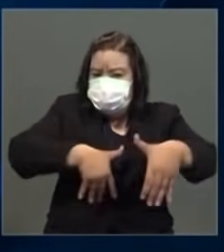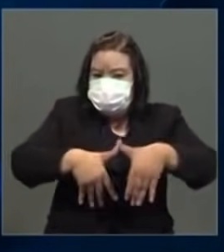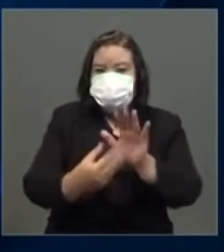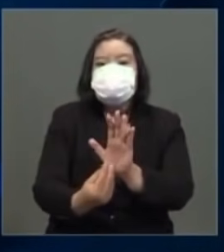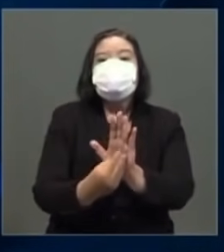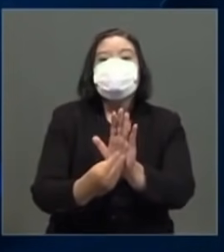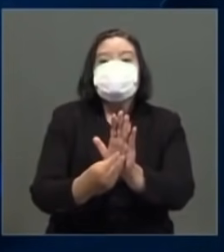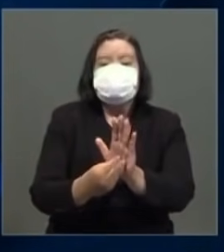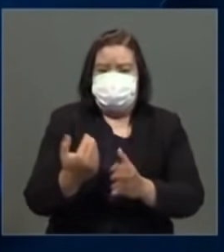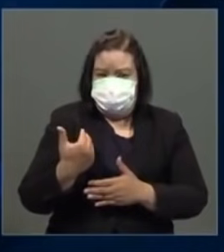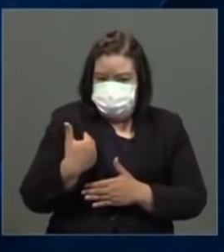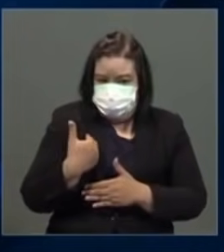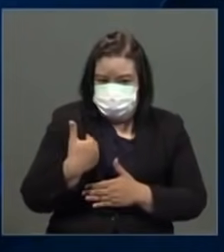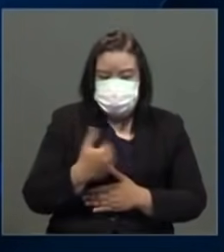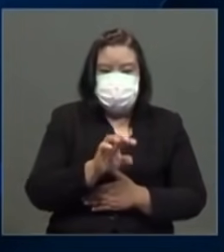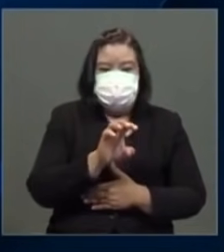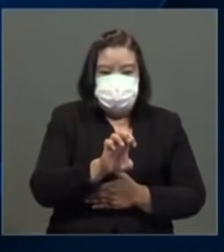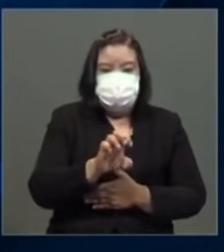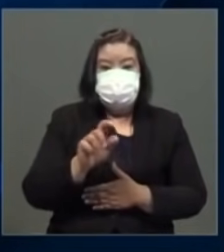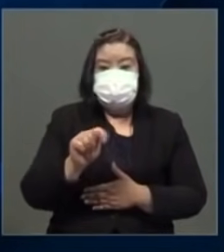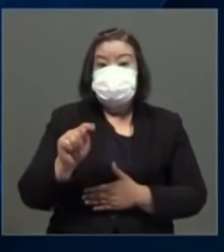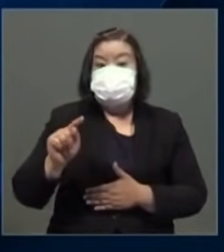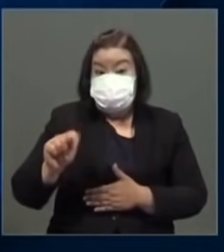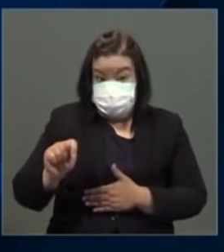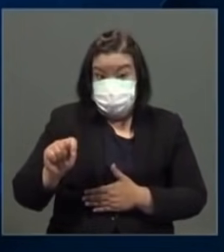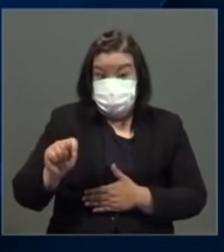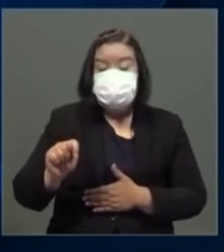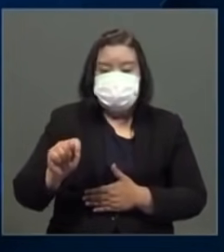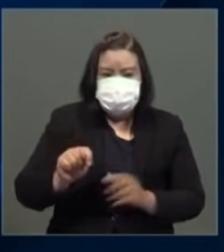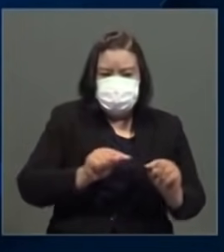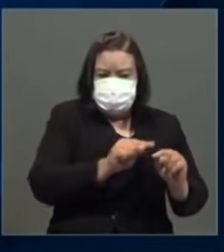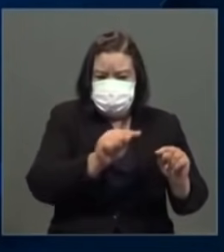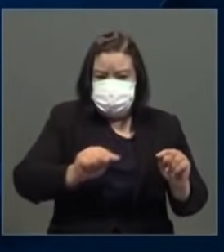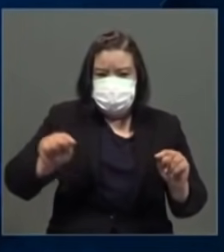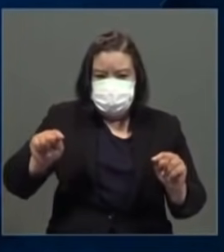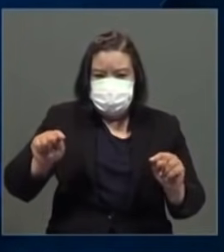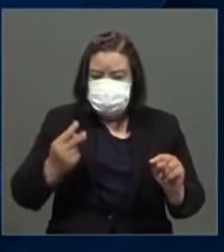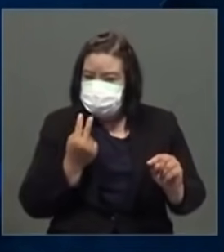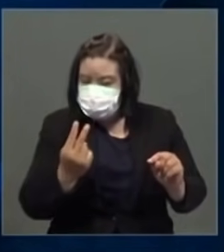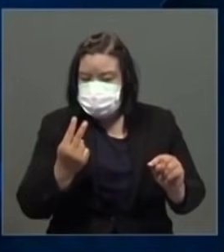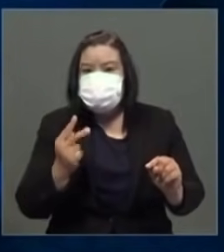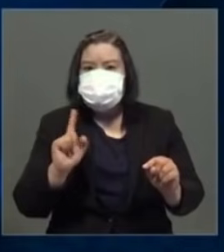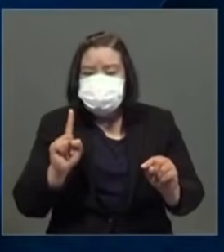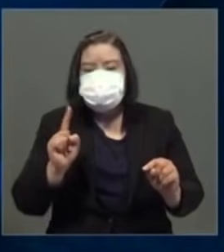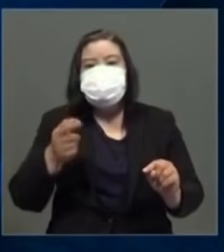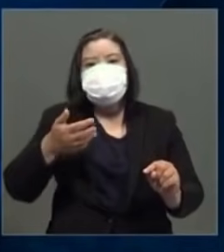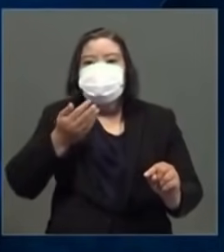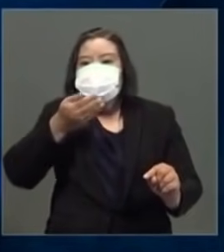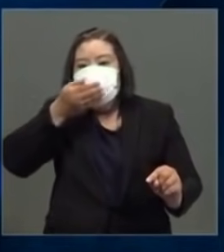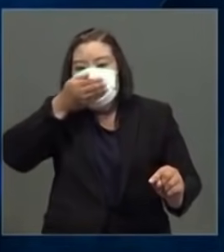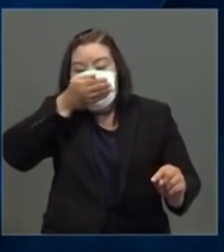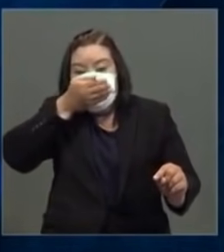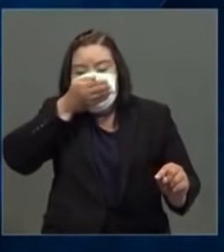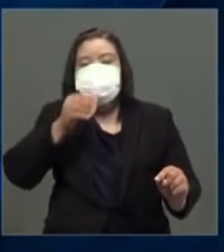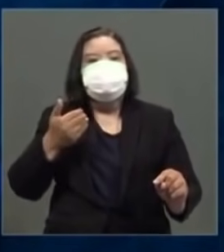การเส้นกราฟที่เขียนว่า ETT นะครับ endothelial tube หรือว่าการใส่ท่อช่วยหายใจเนี่ย